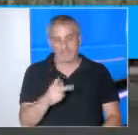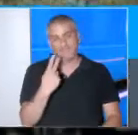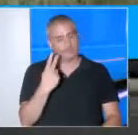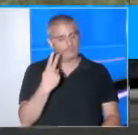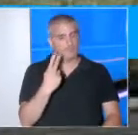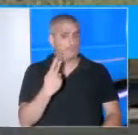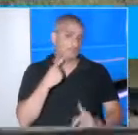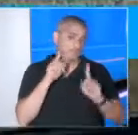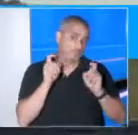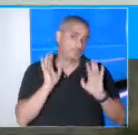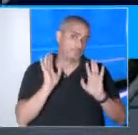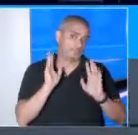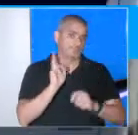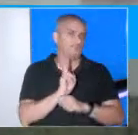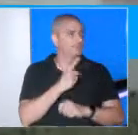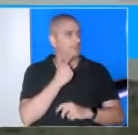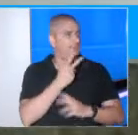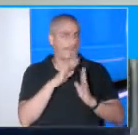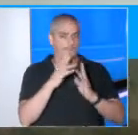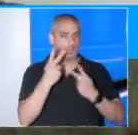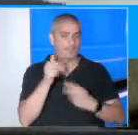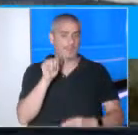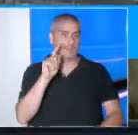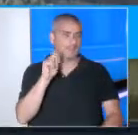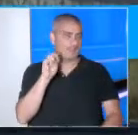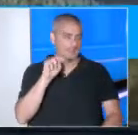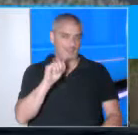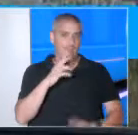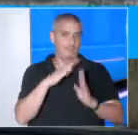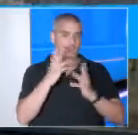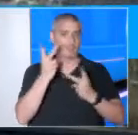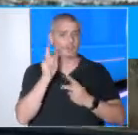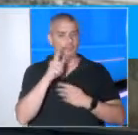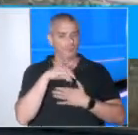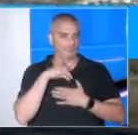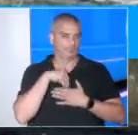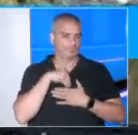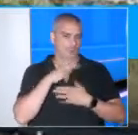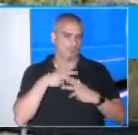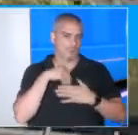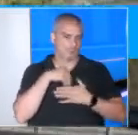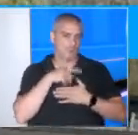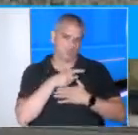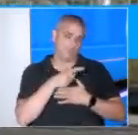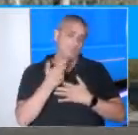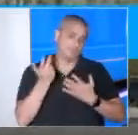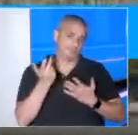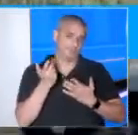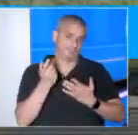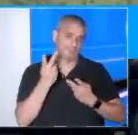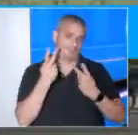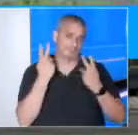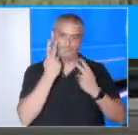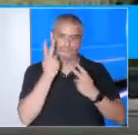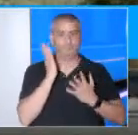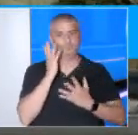לשים את זה בסוגריים, וזו נקודה מעניינת. כן, בוא נאמר גם בית חולים איתנים הוא בית חולים לתשושי נפש, בין היתר, וכמובן